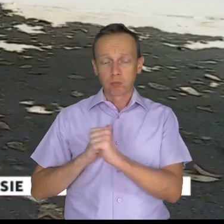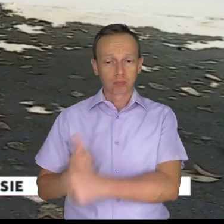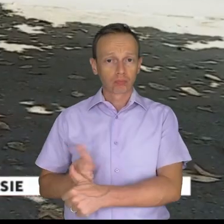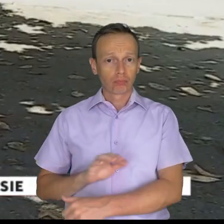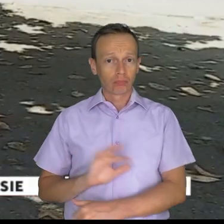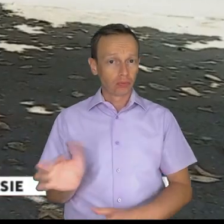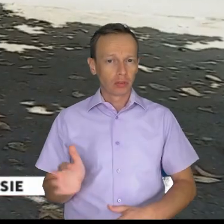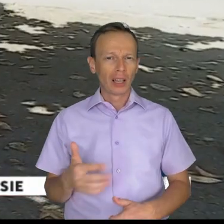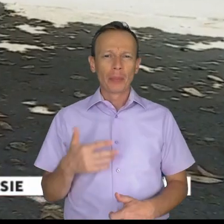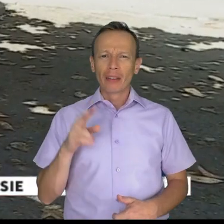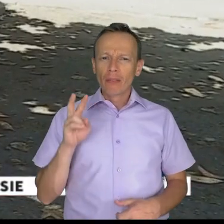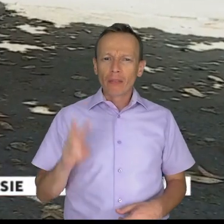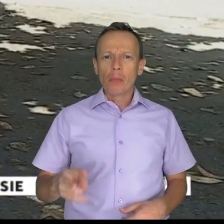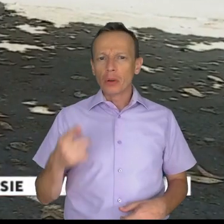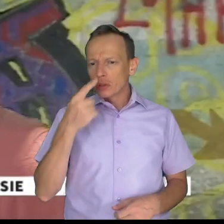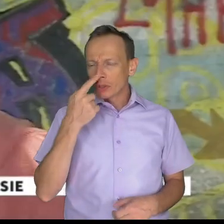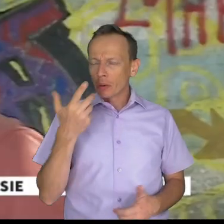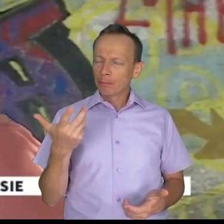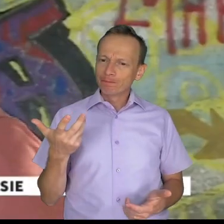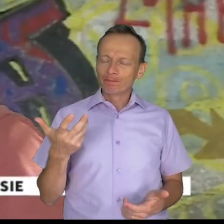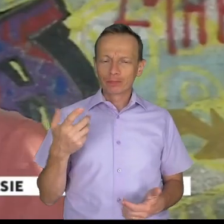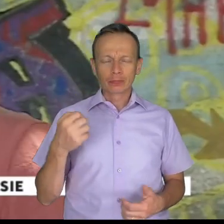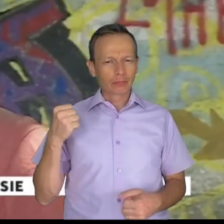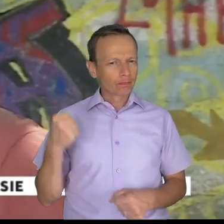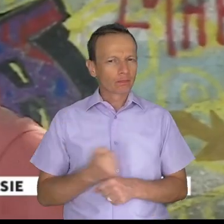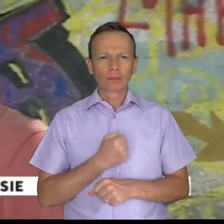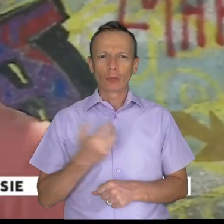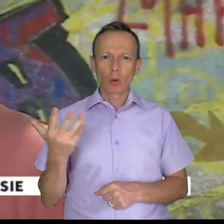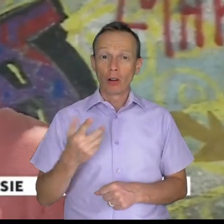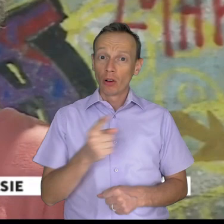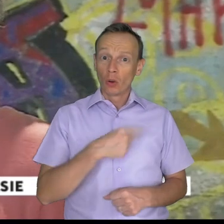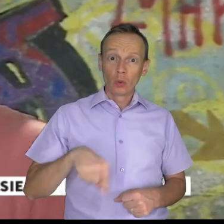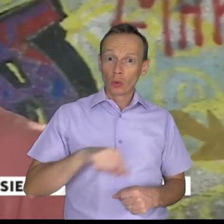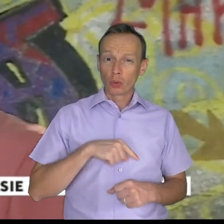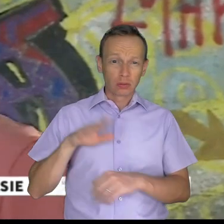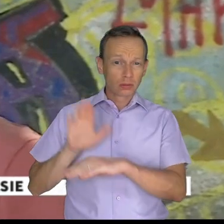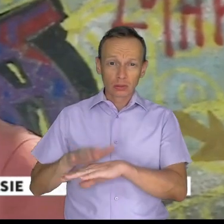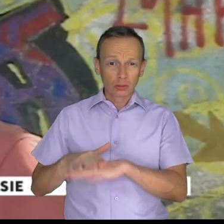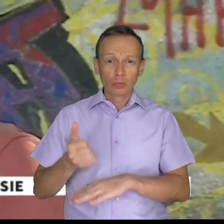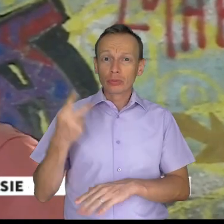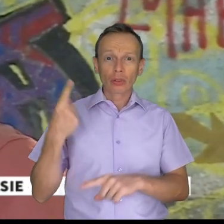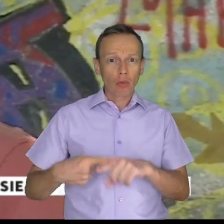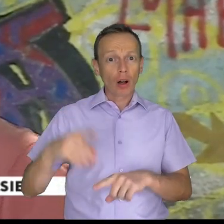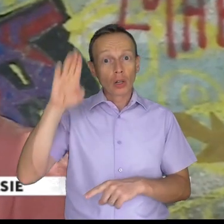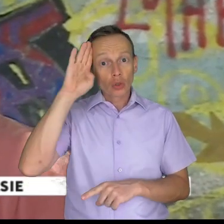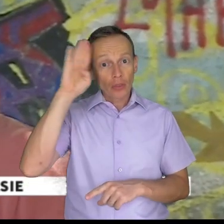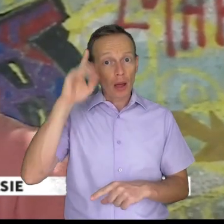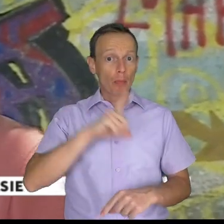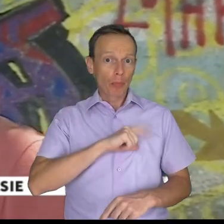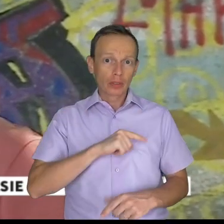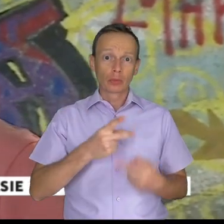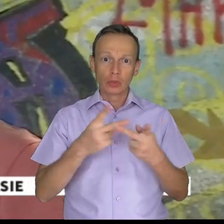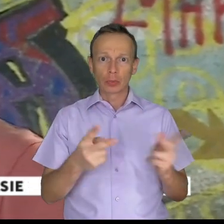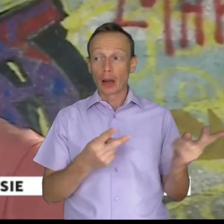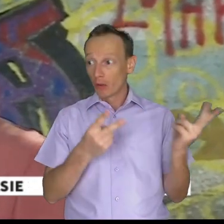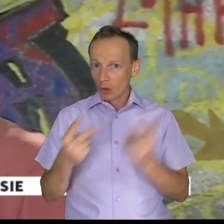j'ai porté plainte. Mais en fait, ce qui est vraiment regrettable, c'est que nous avions averti plusieurs fois la gendarmerie,